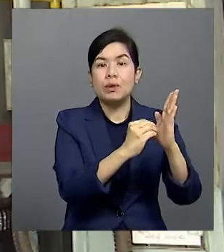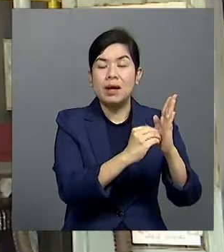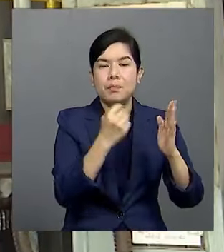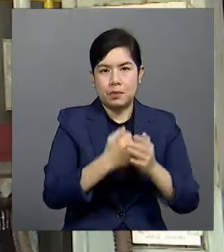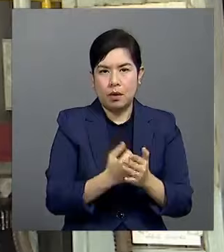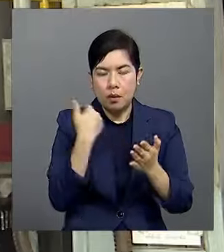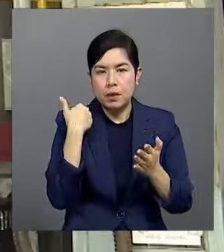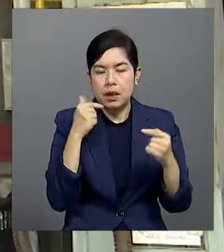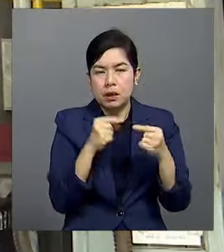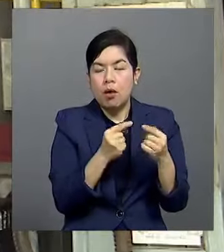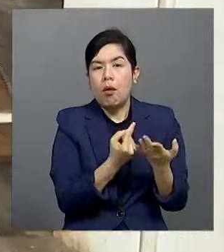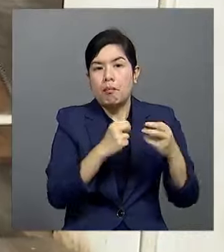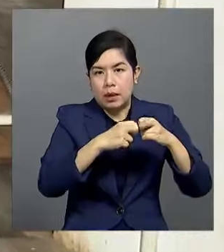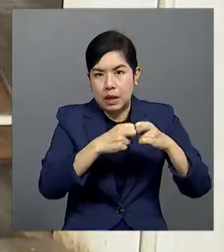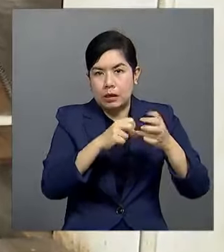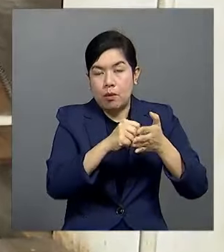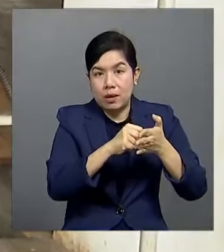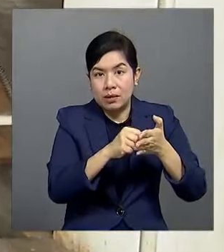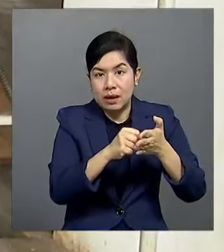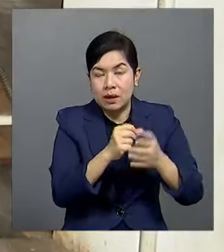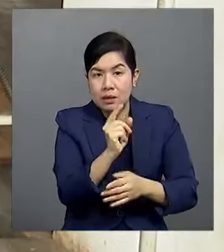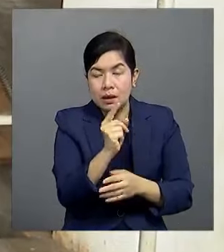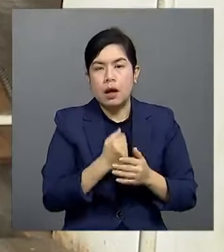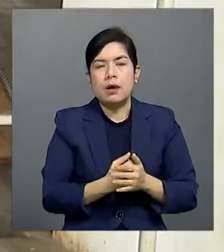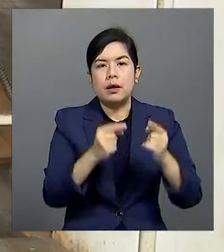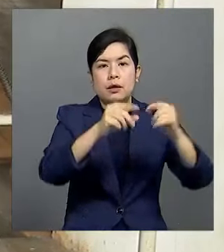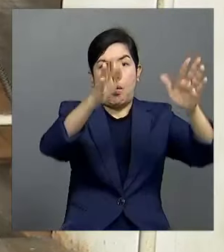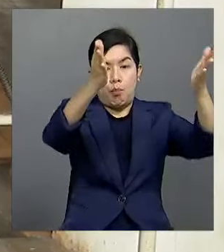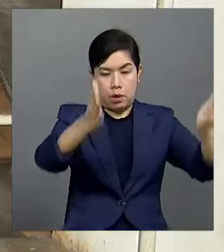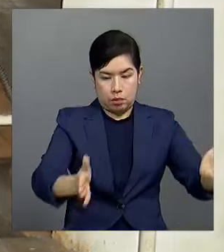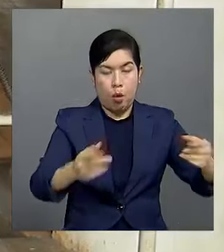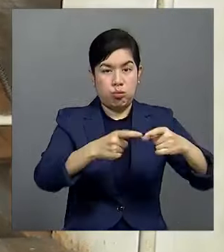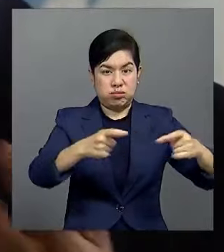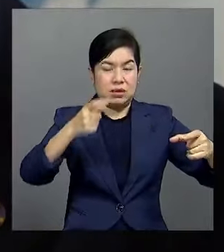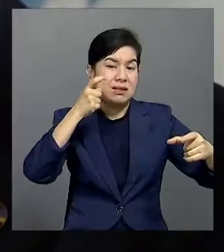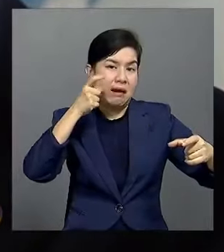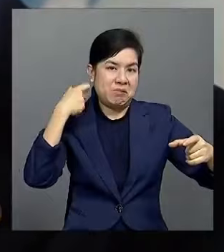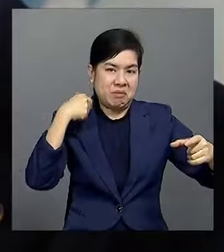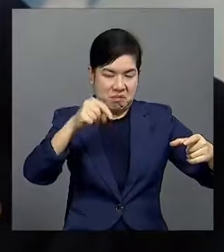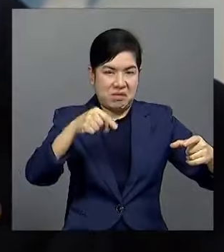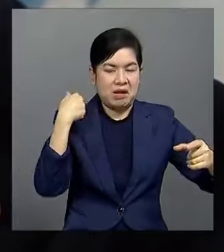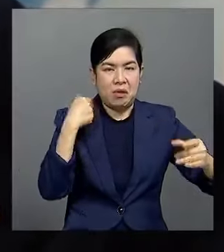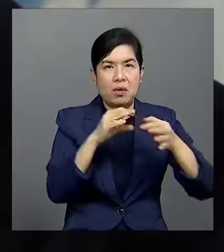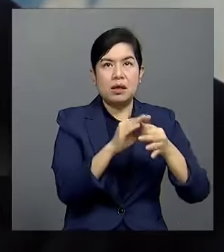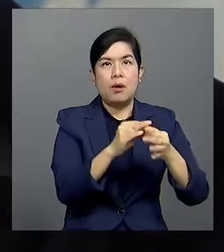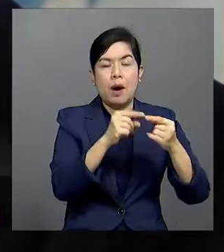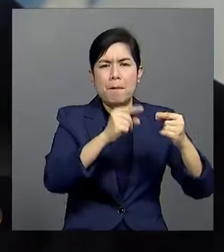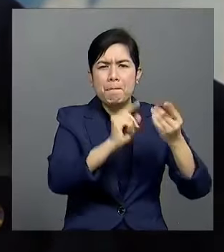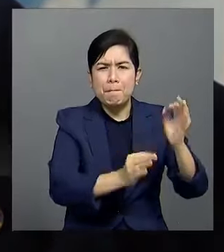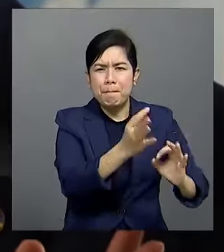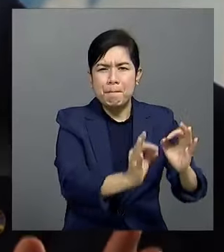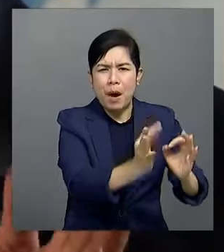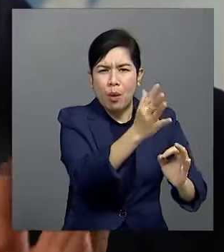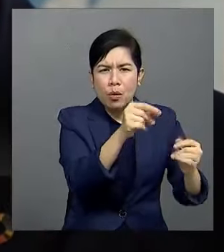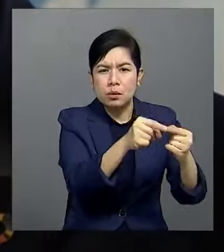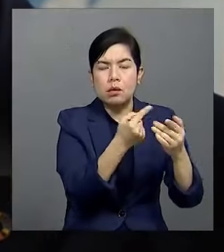ครับเพราะว่าเตาเผาขยะติดเชื้อหรือขยะที่มีเชื้อโรคขยะอันตรายนะในเขตกรุงเทพมหานครเ